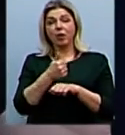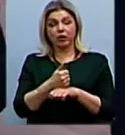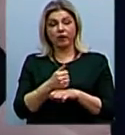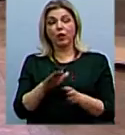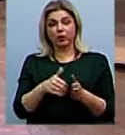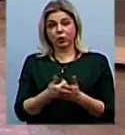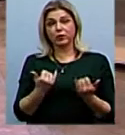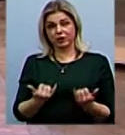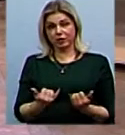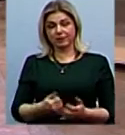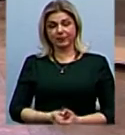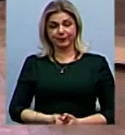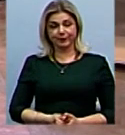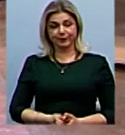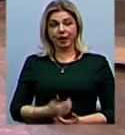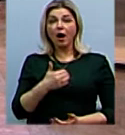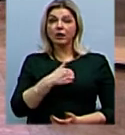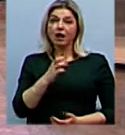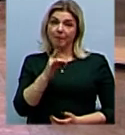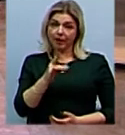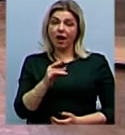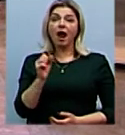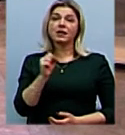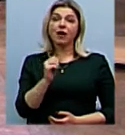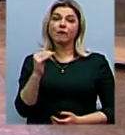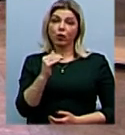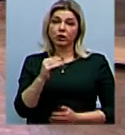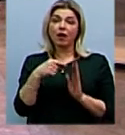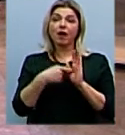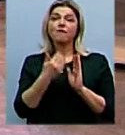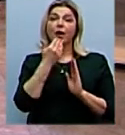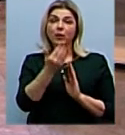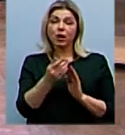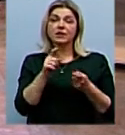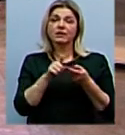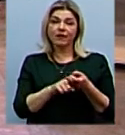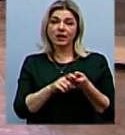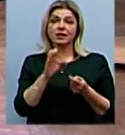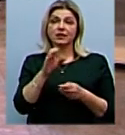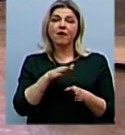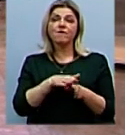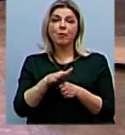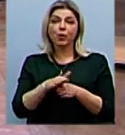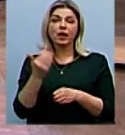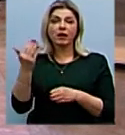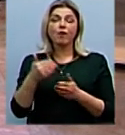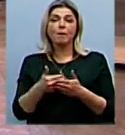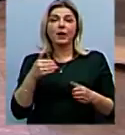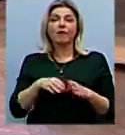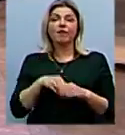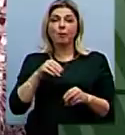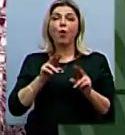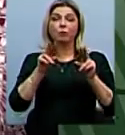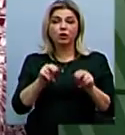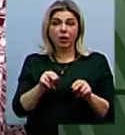будь ласка. Да, я хотіла Олександру Федоровичу задати вопрос, непосредственно связанный с выполнением его предвыборных обещаний. Одно